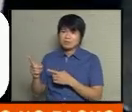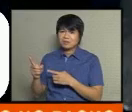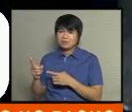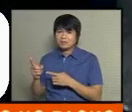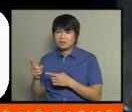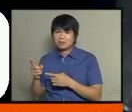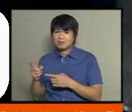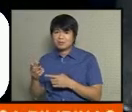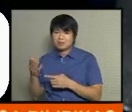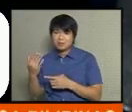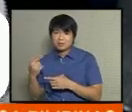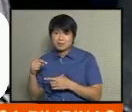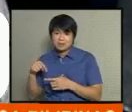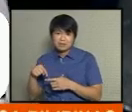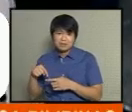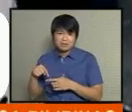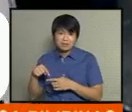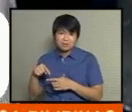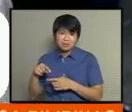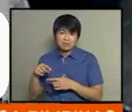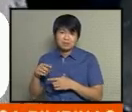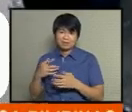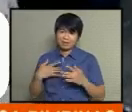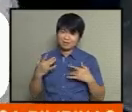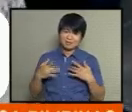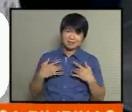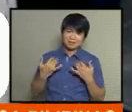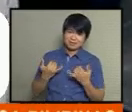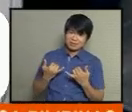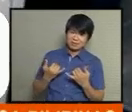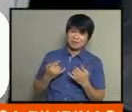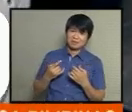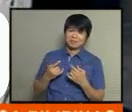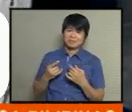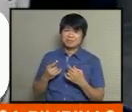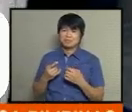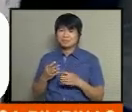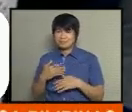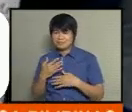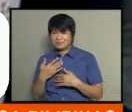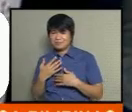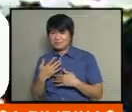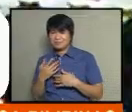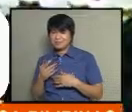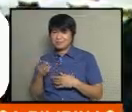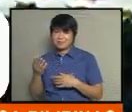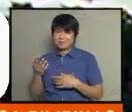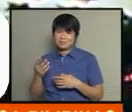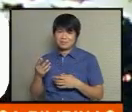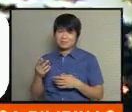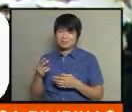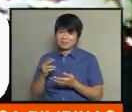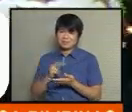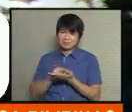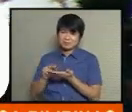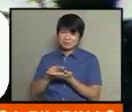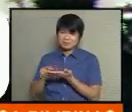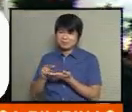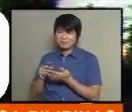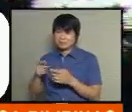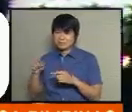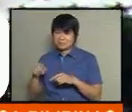night. Last time also I was here. I think this time it's more colorful than last time. It's nice. And in